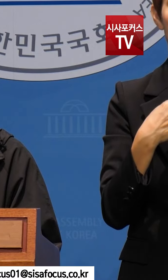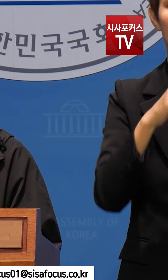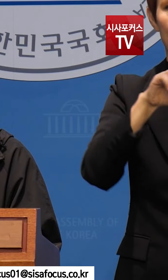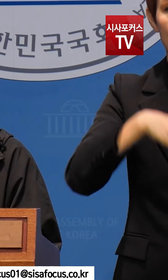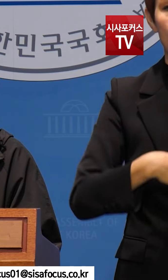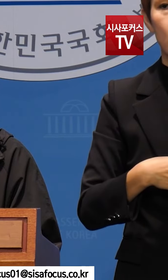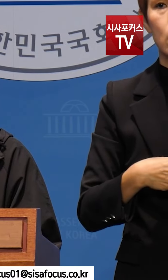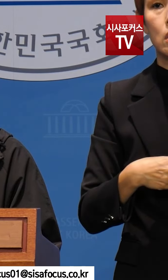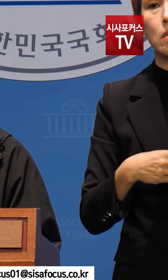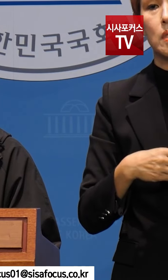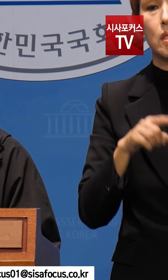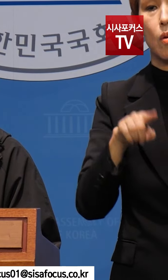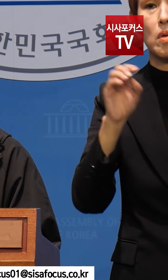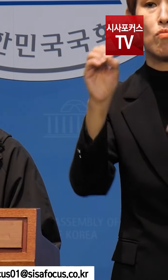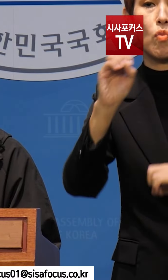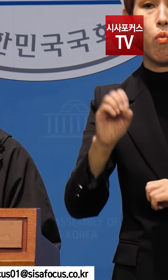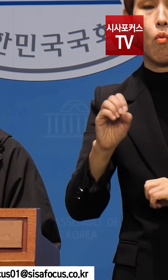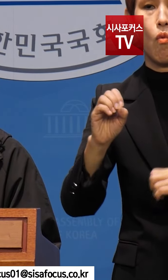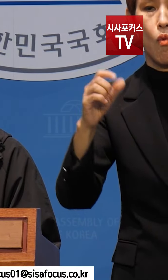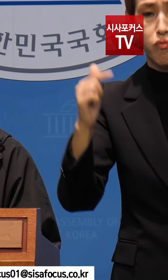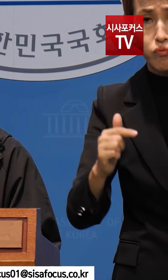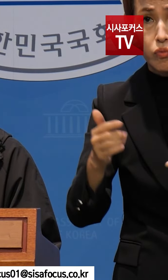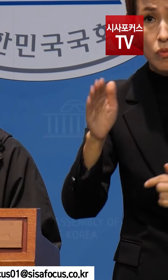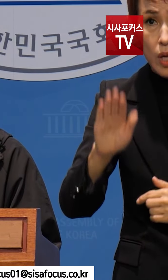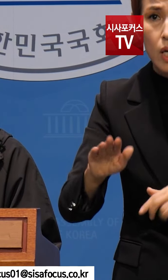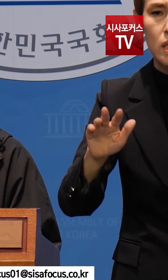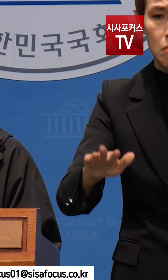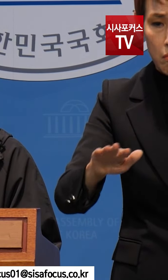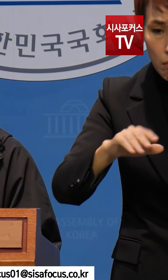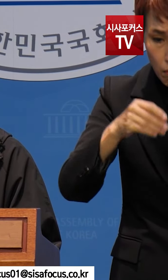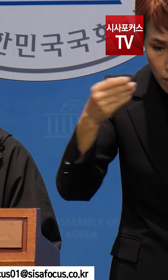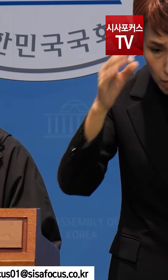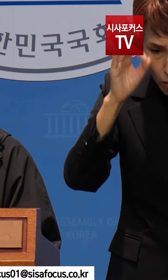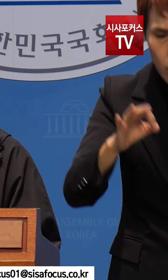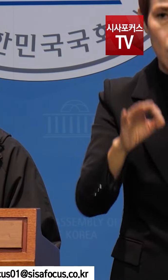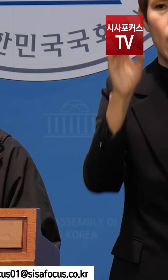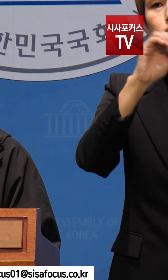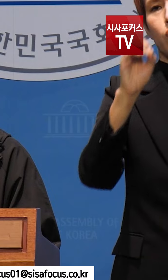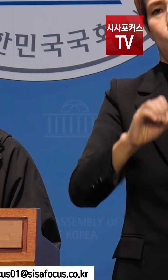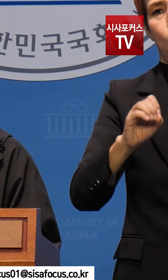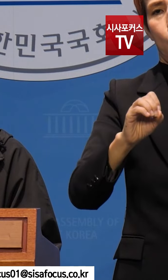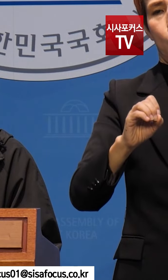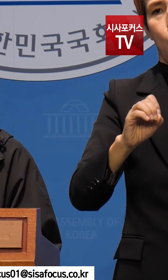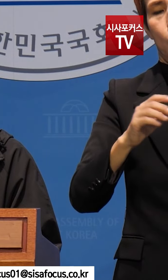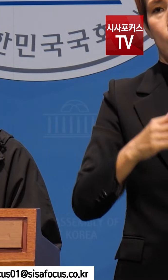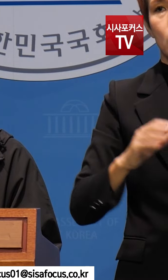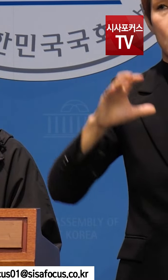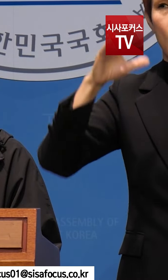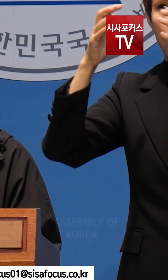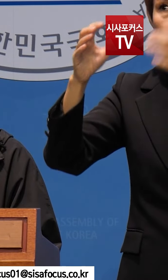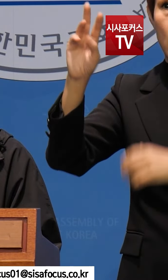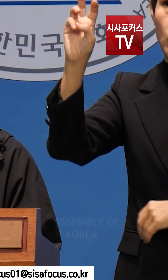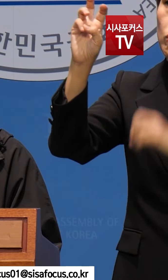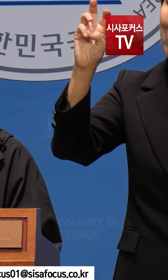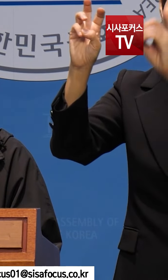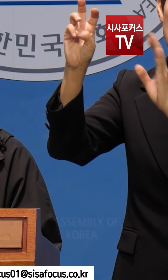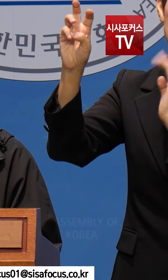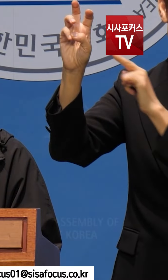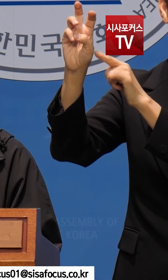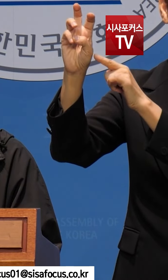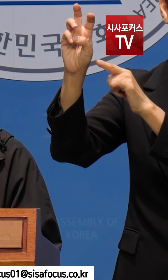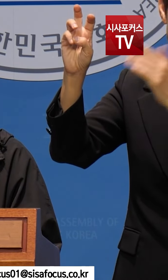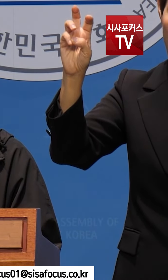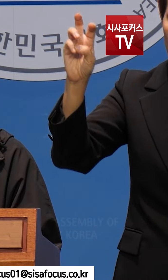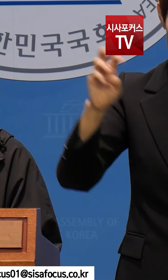하향 조정했으며 현실은 8% 대에 머물고 있지 않습니다 세계 평균 30%이 것을 감안하면